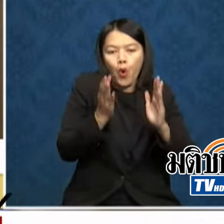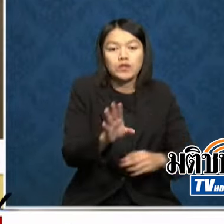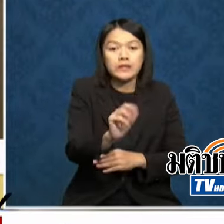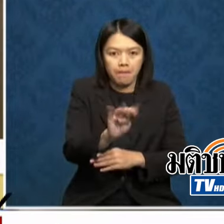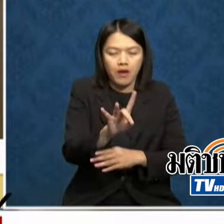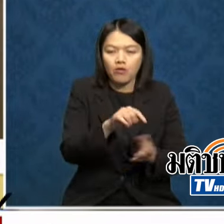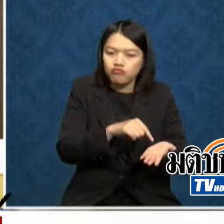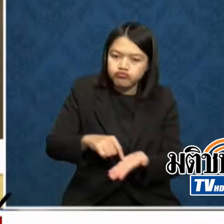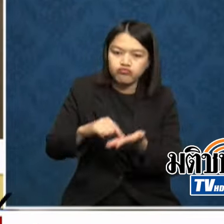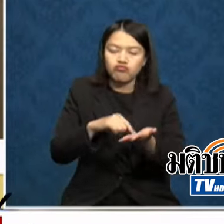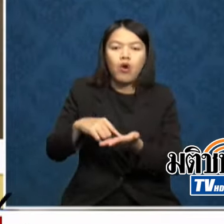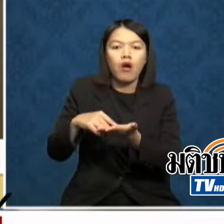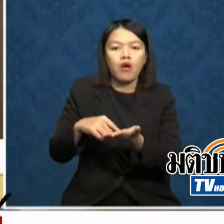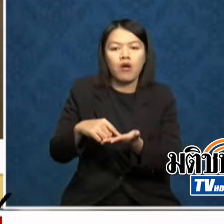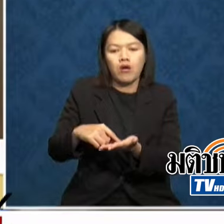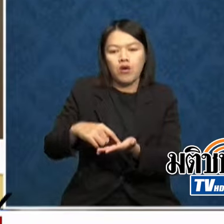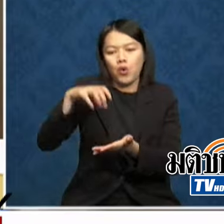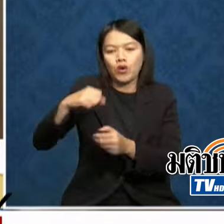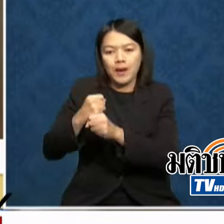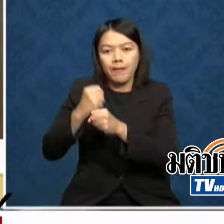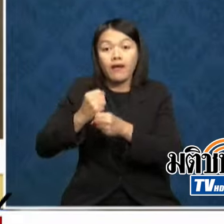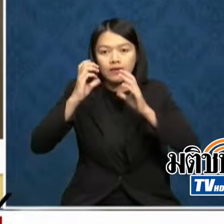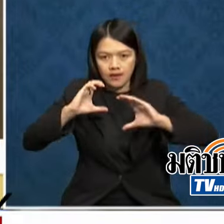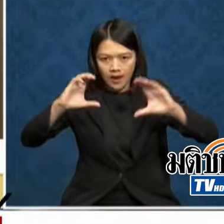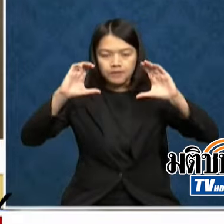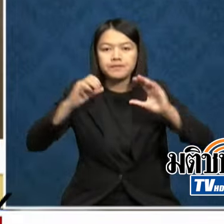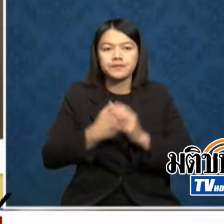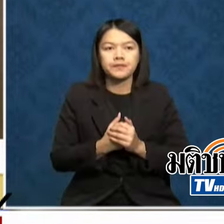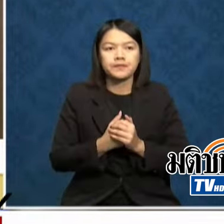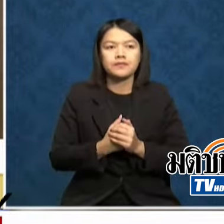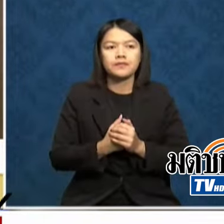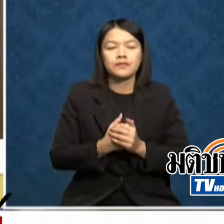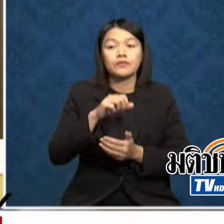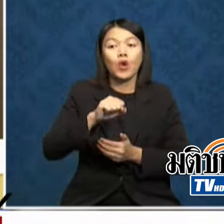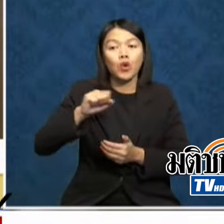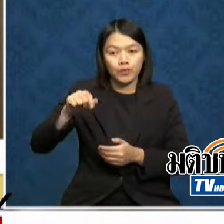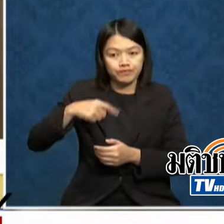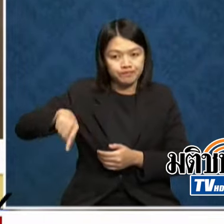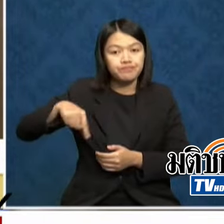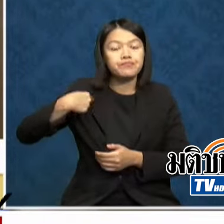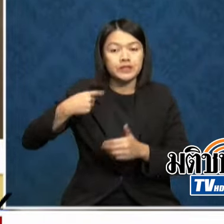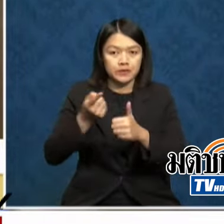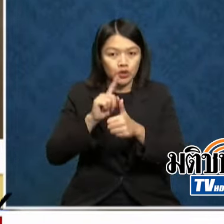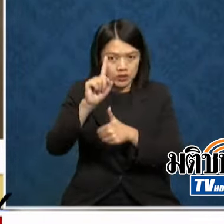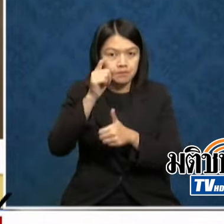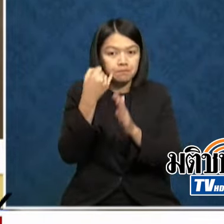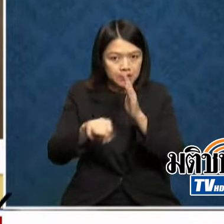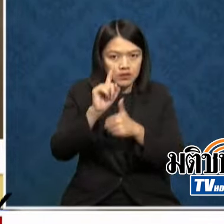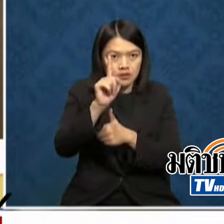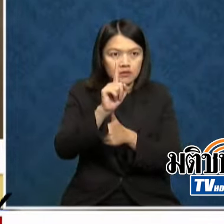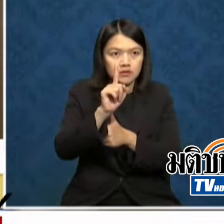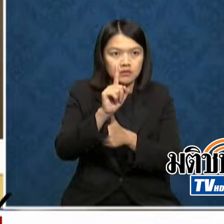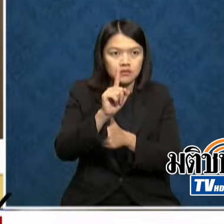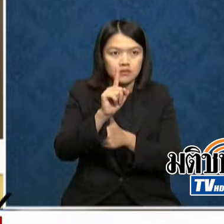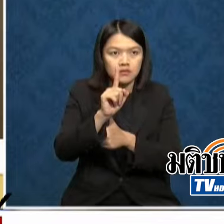ายยื่นฟ้องต่ออดีตเจ้าหน้าที่รัฐซึ่งหนึ่งในนั้นเป็นเพื่อนสมาชิกของเราด้วยครับเป็นจำเลยที่1ครับต้องขอเอ่ยชื่อท่าน